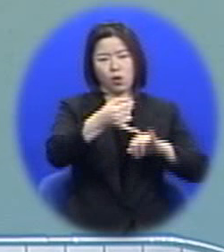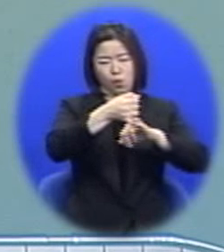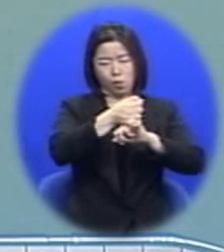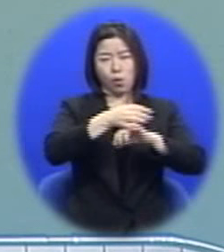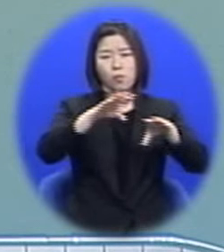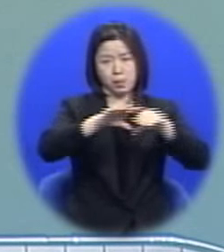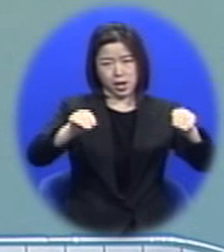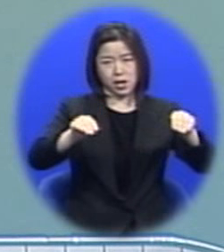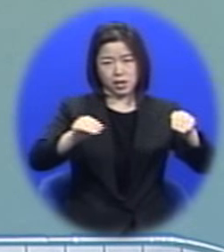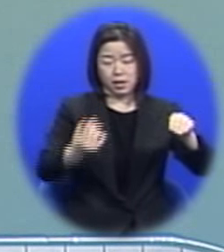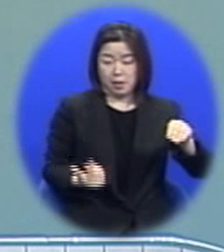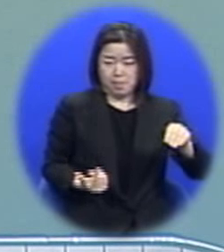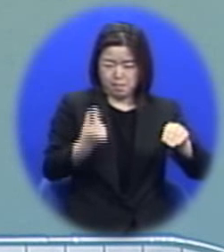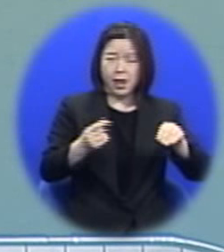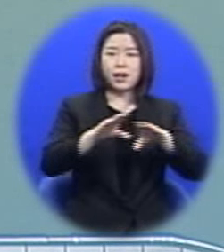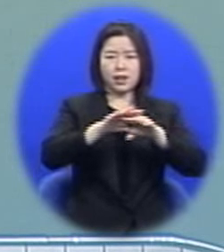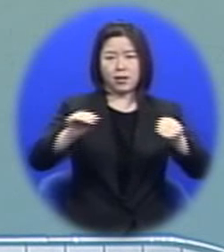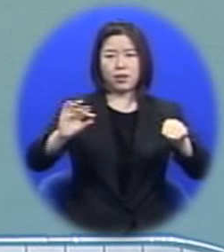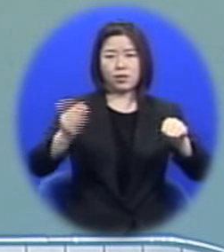속히 해결해야 될 문제입니다.